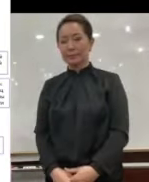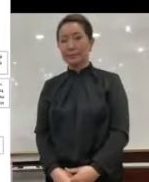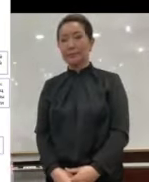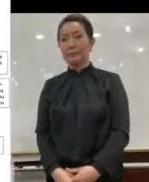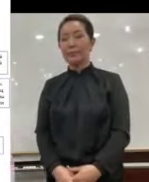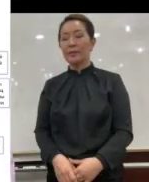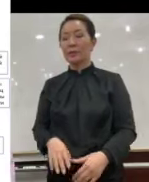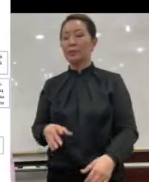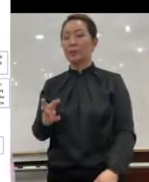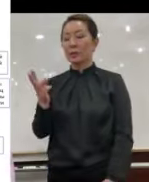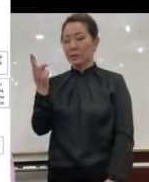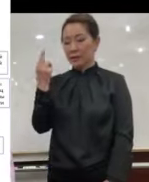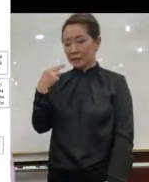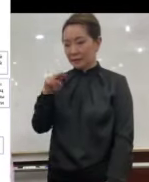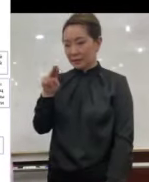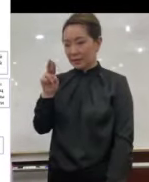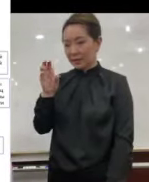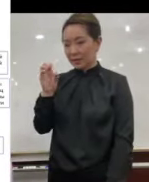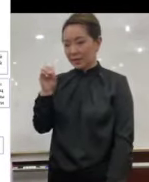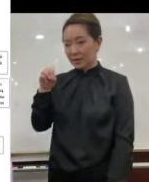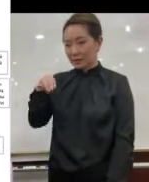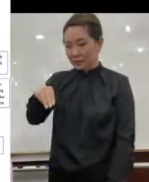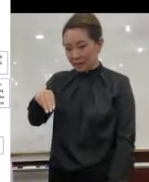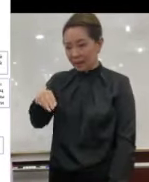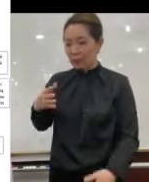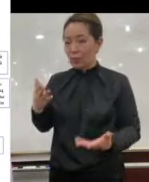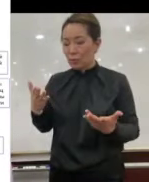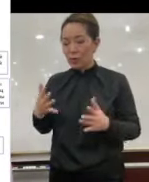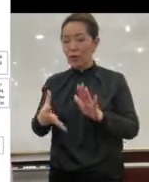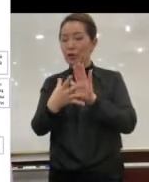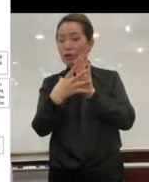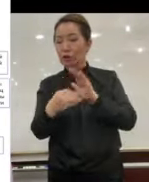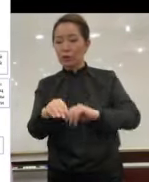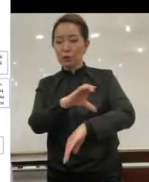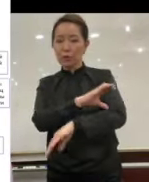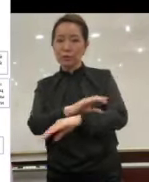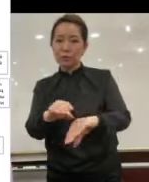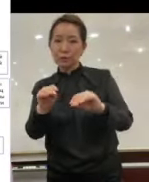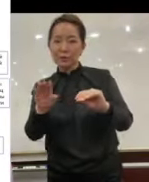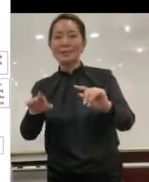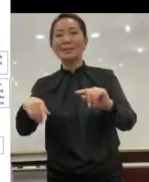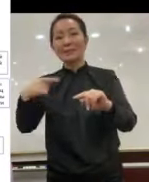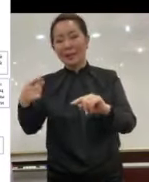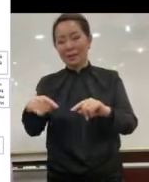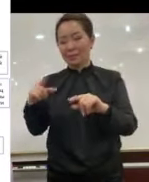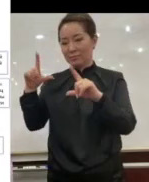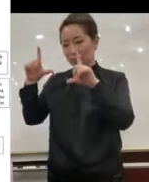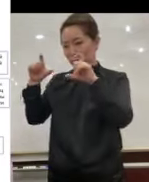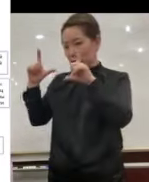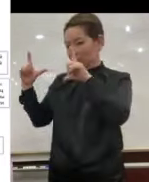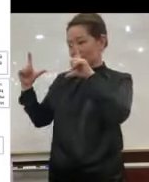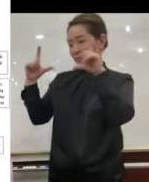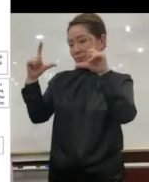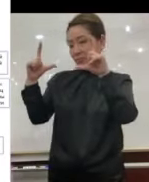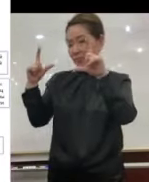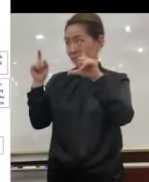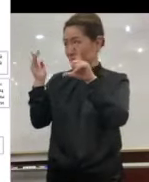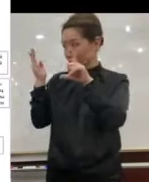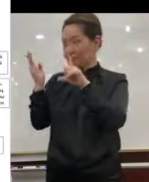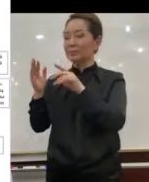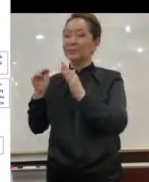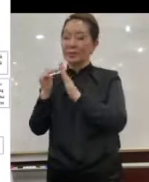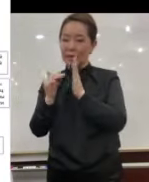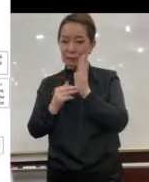За индити буюу энэ нөлөөллийн сургалтын талаар би дараагийн слайдн дээр тодорхой тайлбарлая гэж бодож